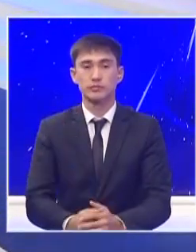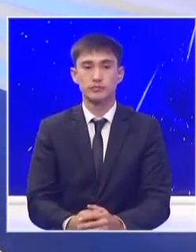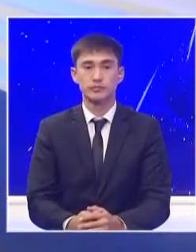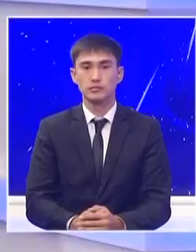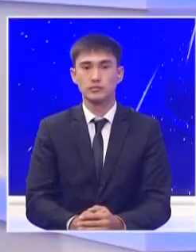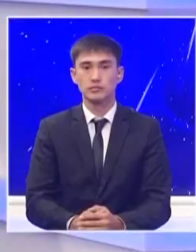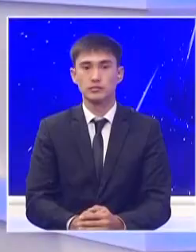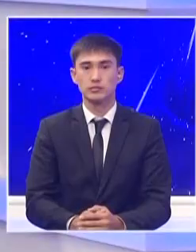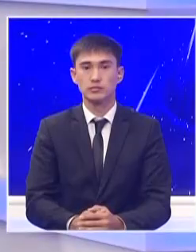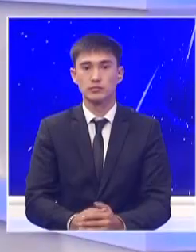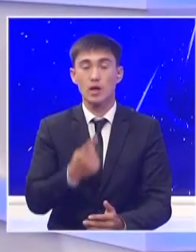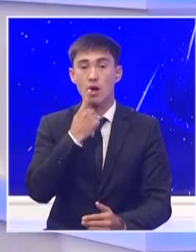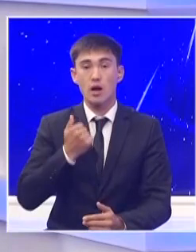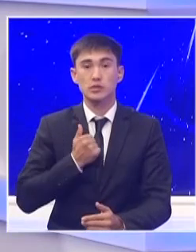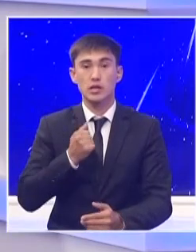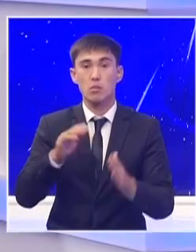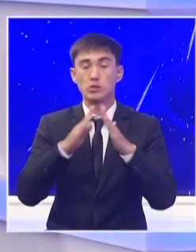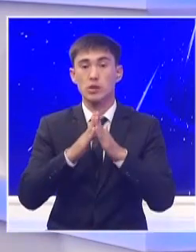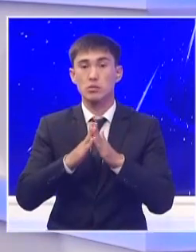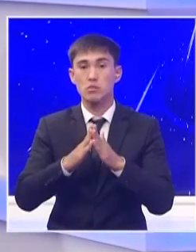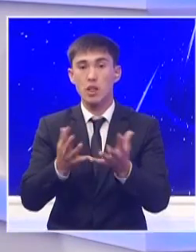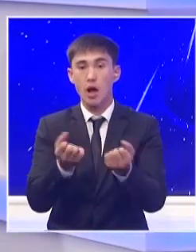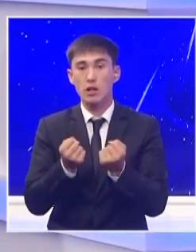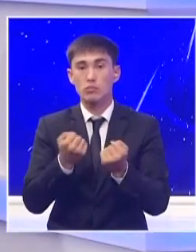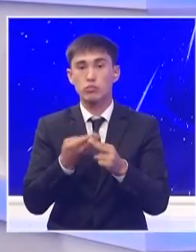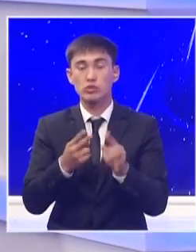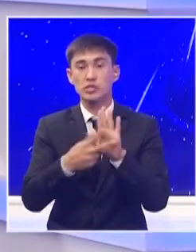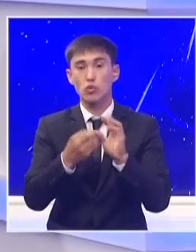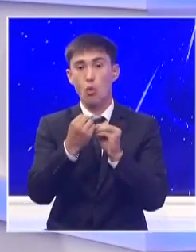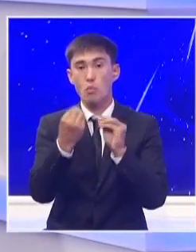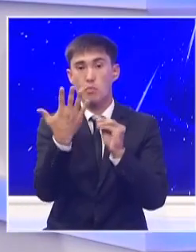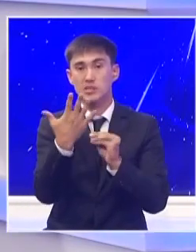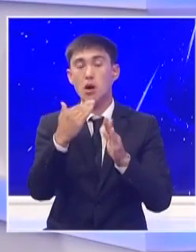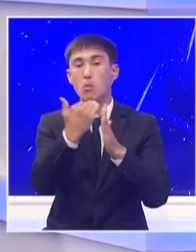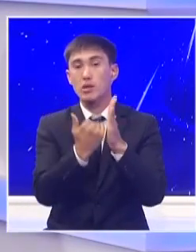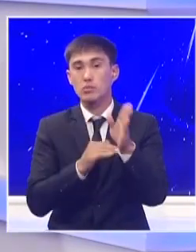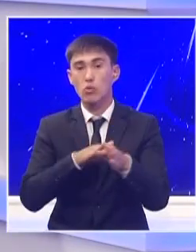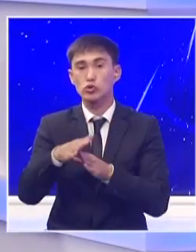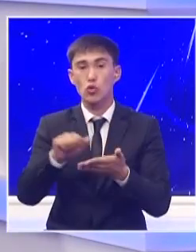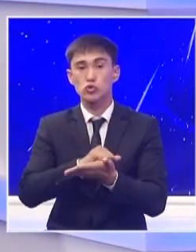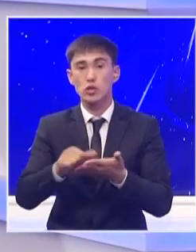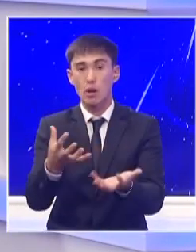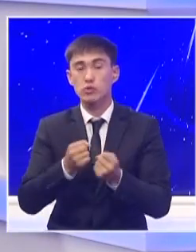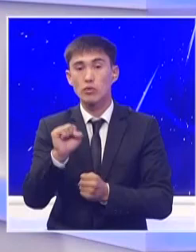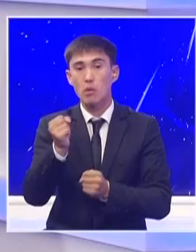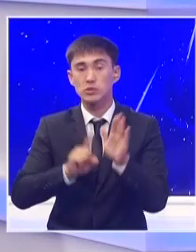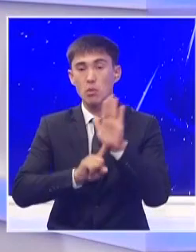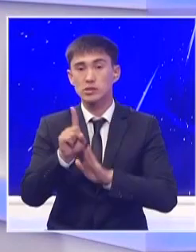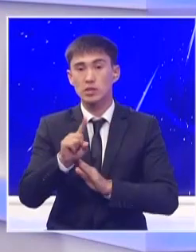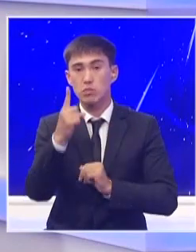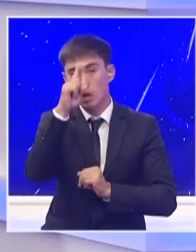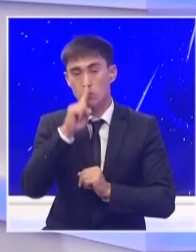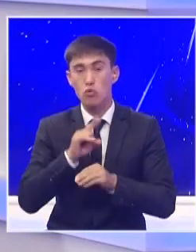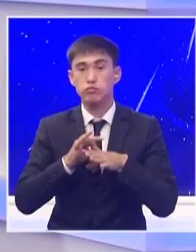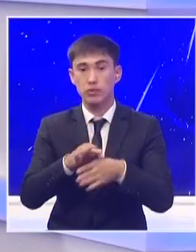Қадырбекұлы. Әскери баспана мен баспана алып, бұл 8-15 бағдарламасы бойынша құжат қабылдау тамызда басталады, бір ай бойы